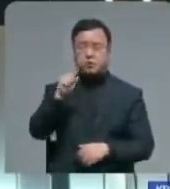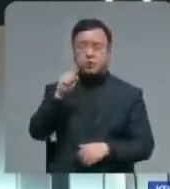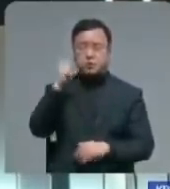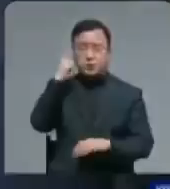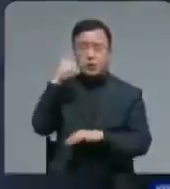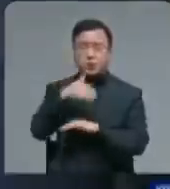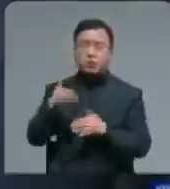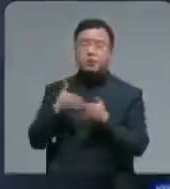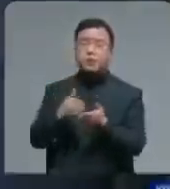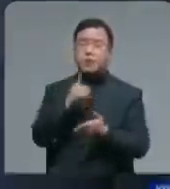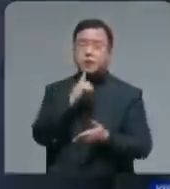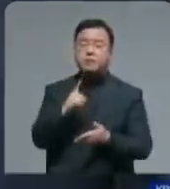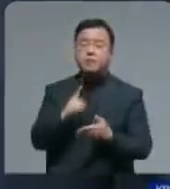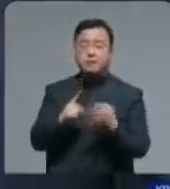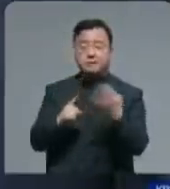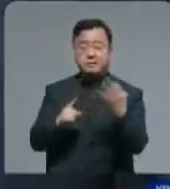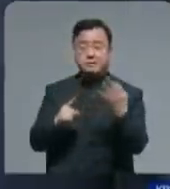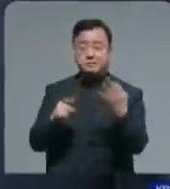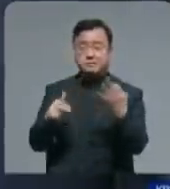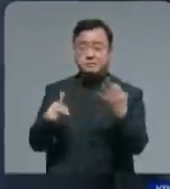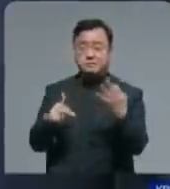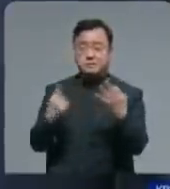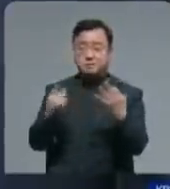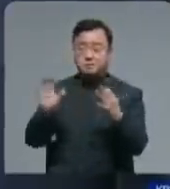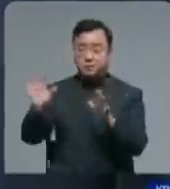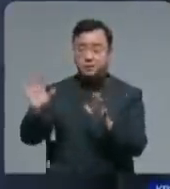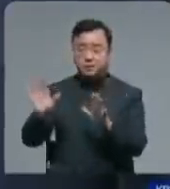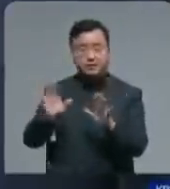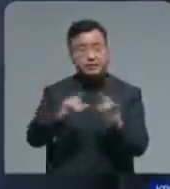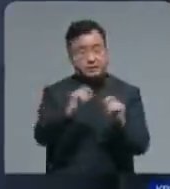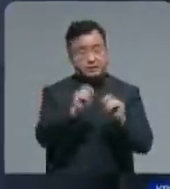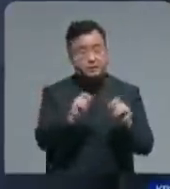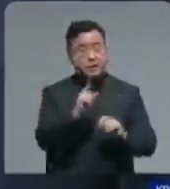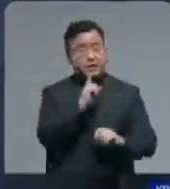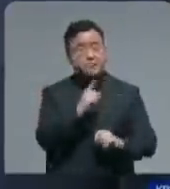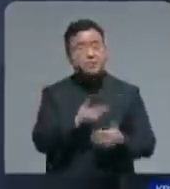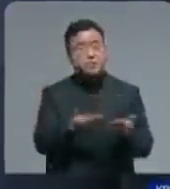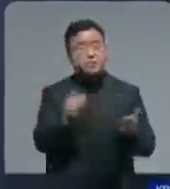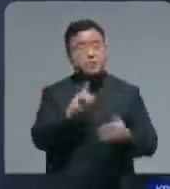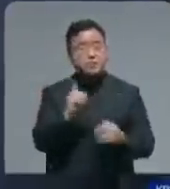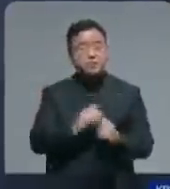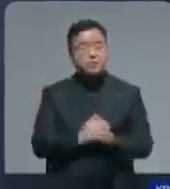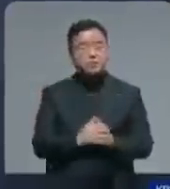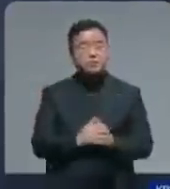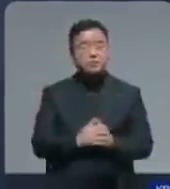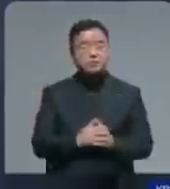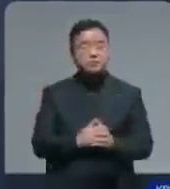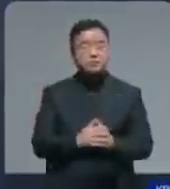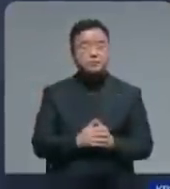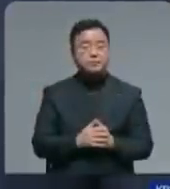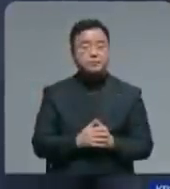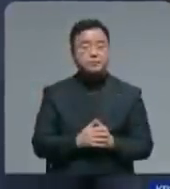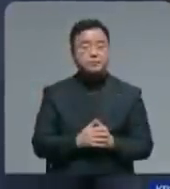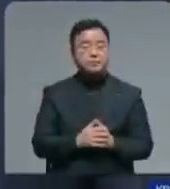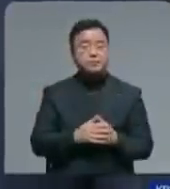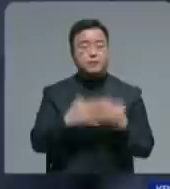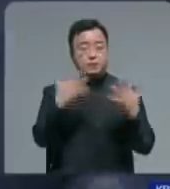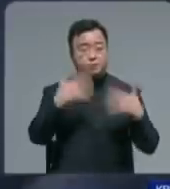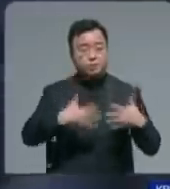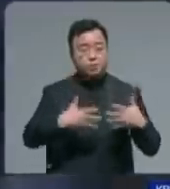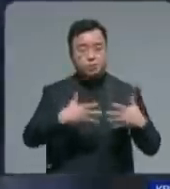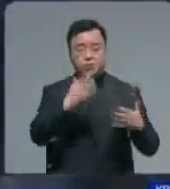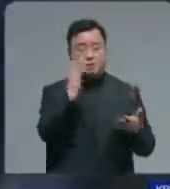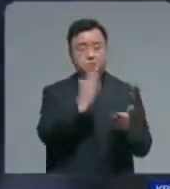내놓으라 이겁니다. 14조 안 그거는 저희가 그러니까 얘기한 제가 말씀드리는 것은 후보님 네. 제가 말씀드리는 것은 조건